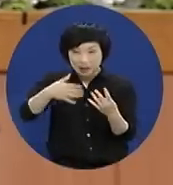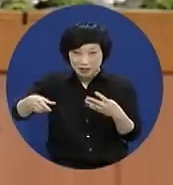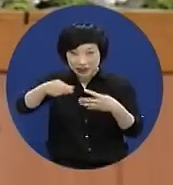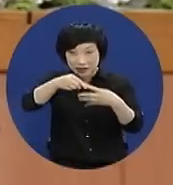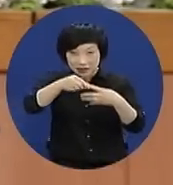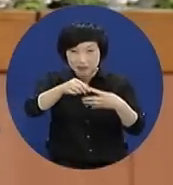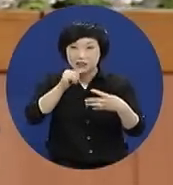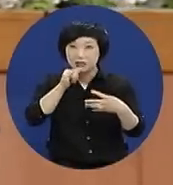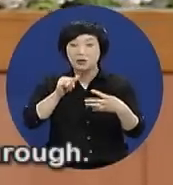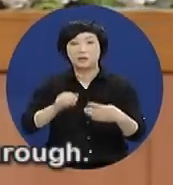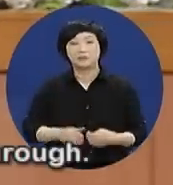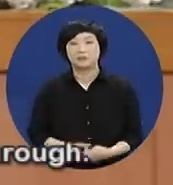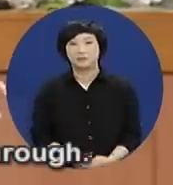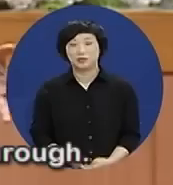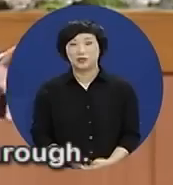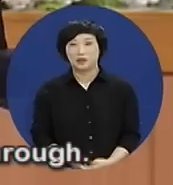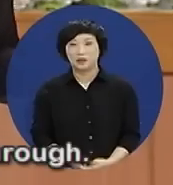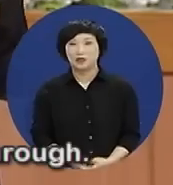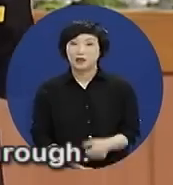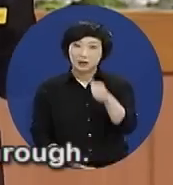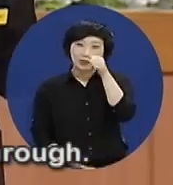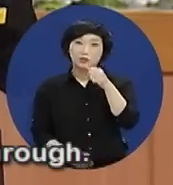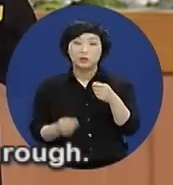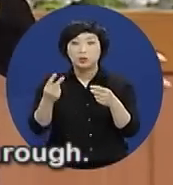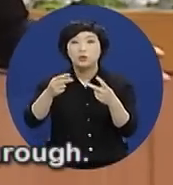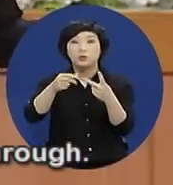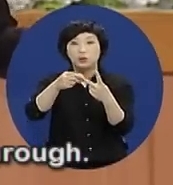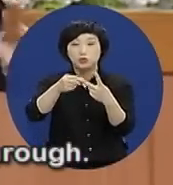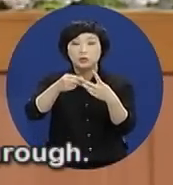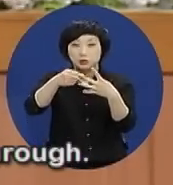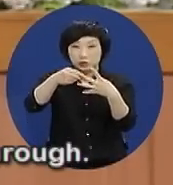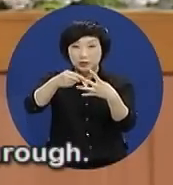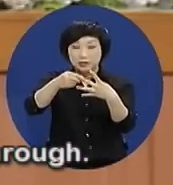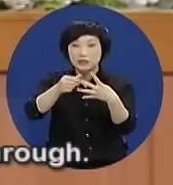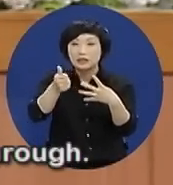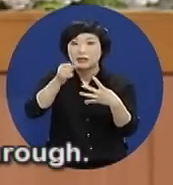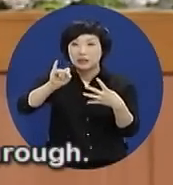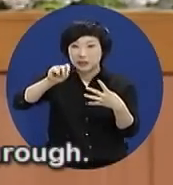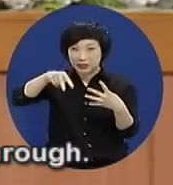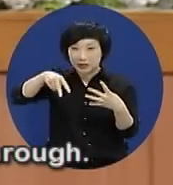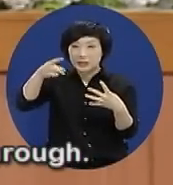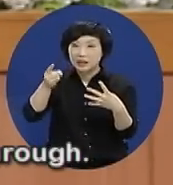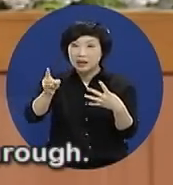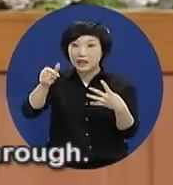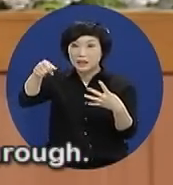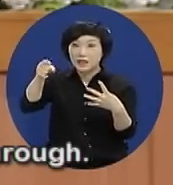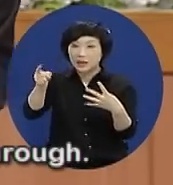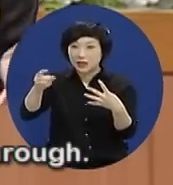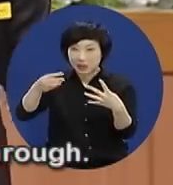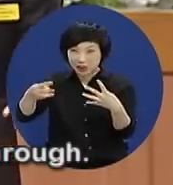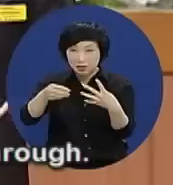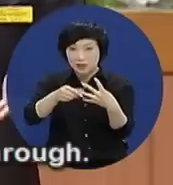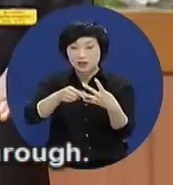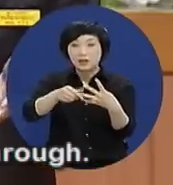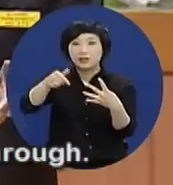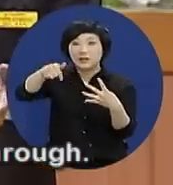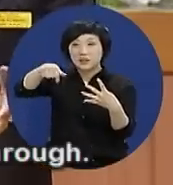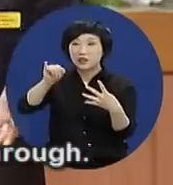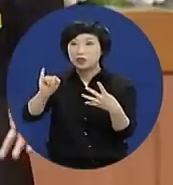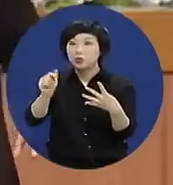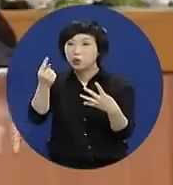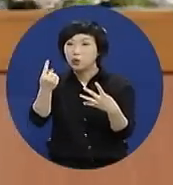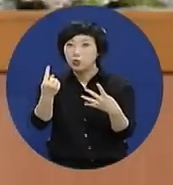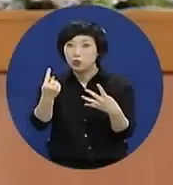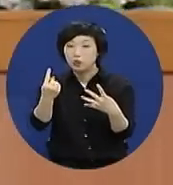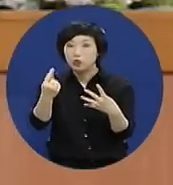ています2人が住んでいるエデンの園にはひける基本ソンユ